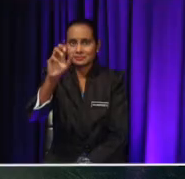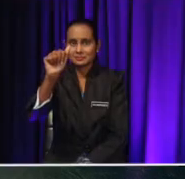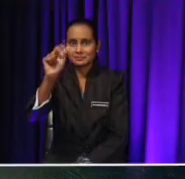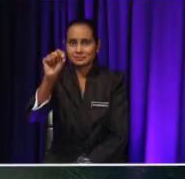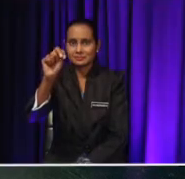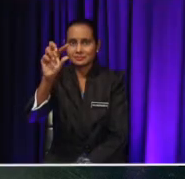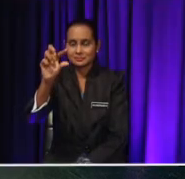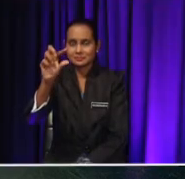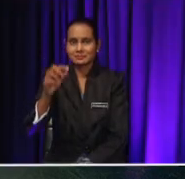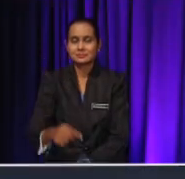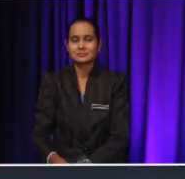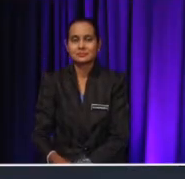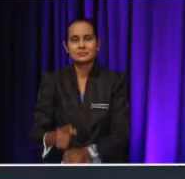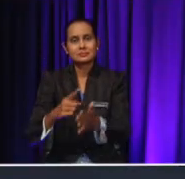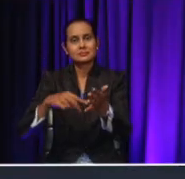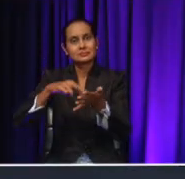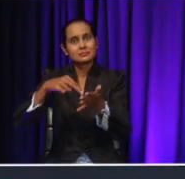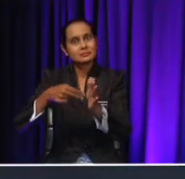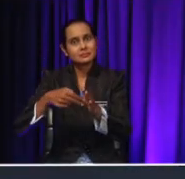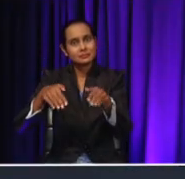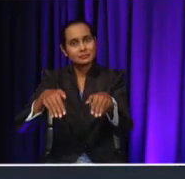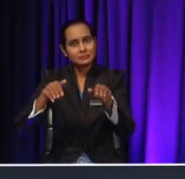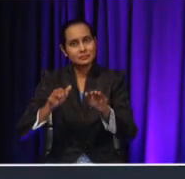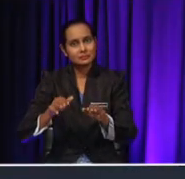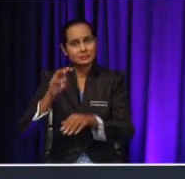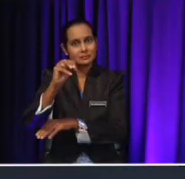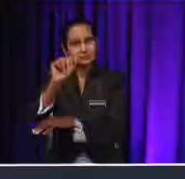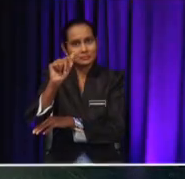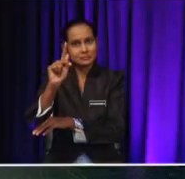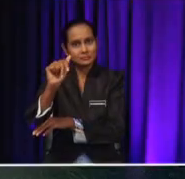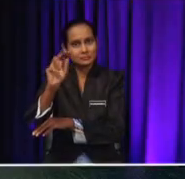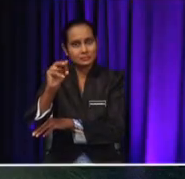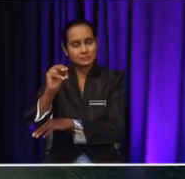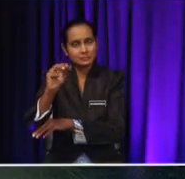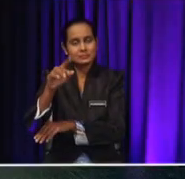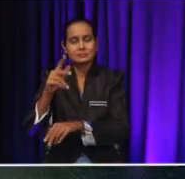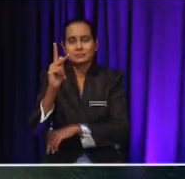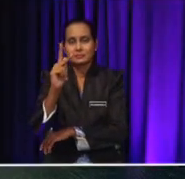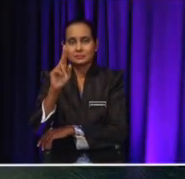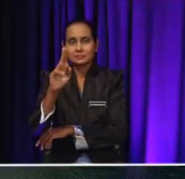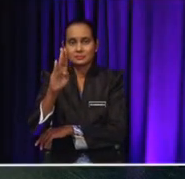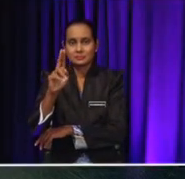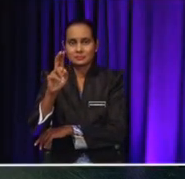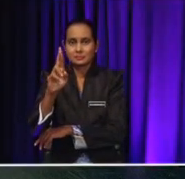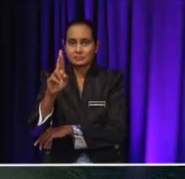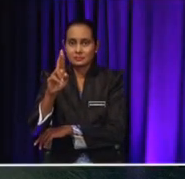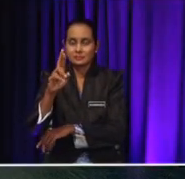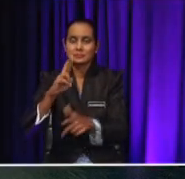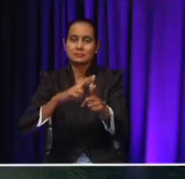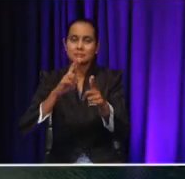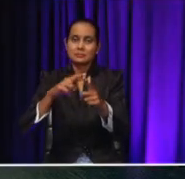dia seperti kubur cuy Iya betul kubur ataupun bahasanya lagi cantik itu pusar